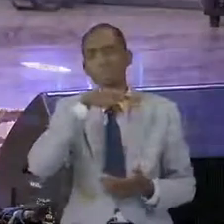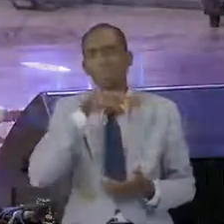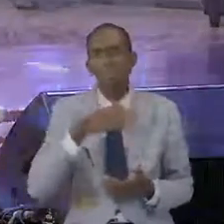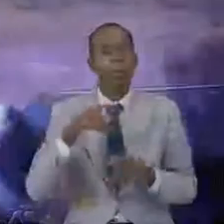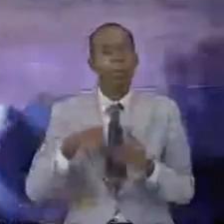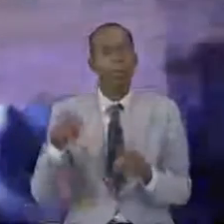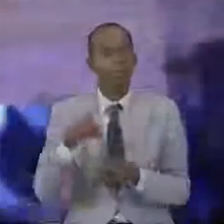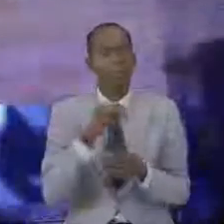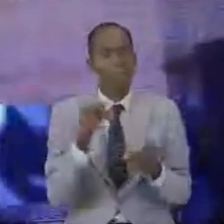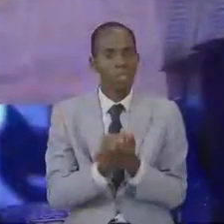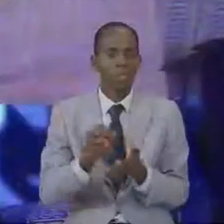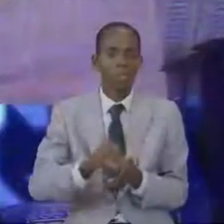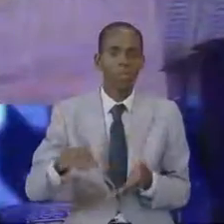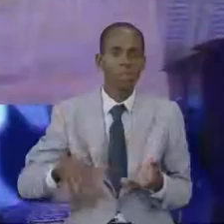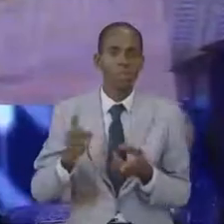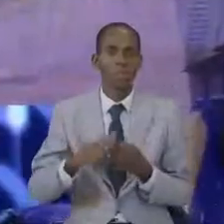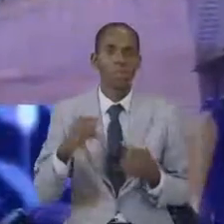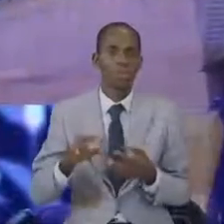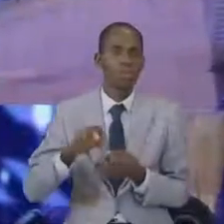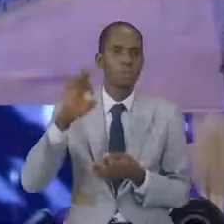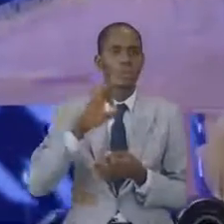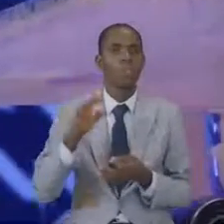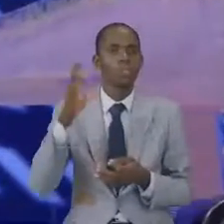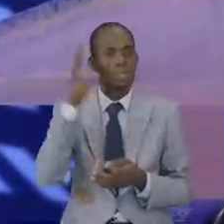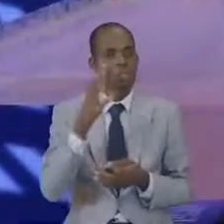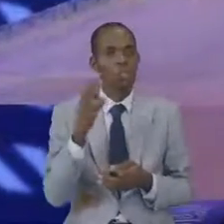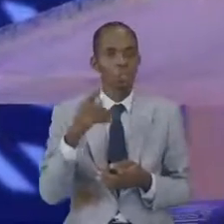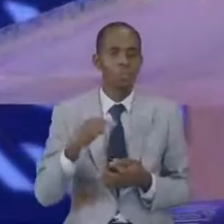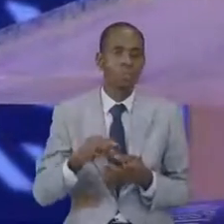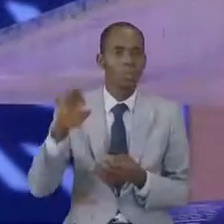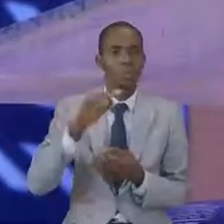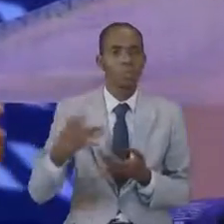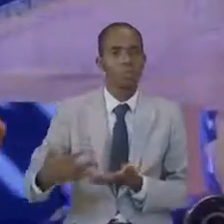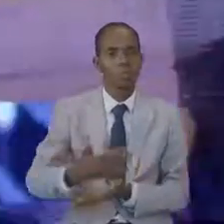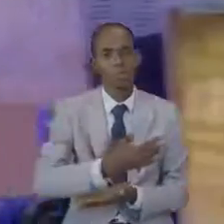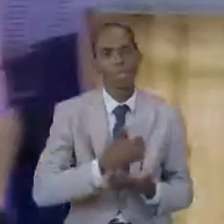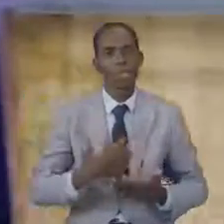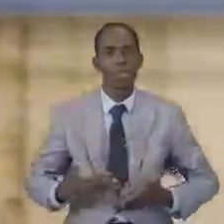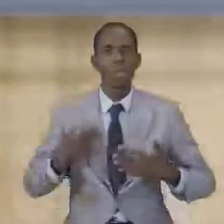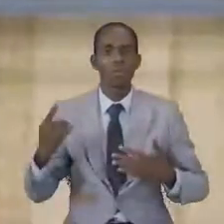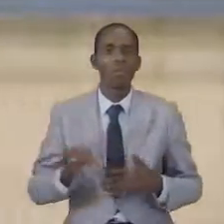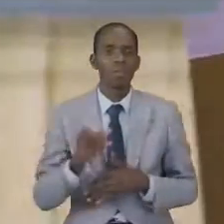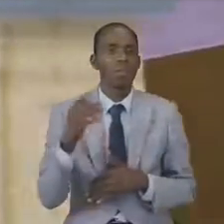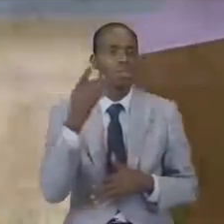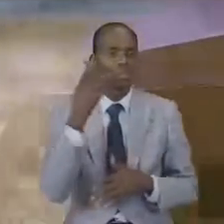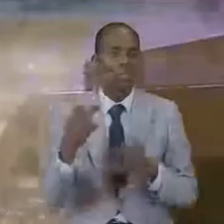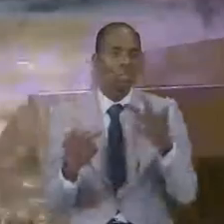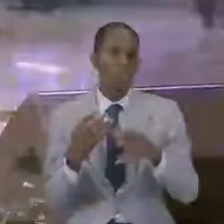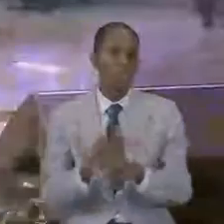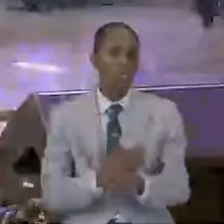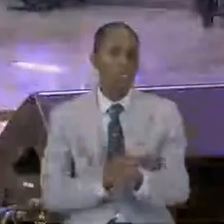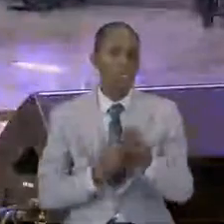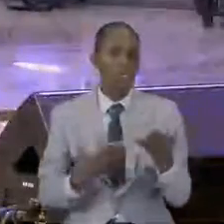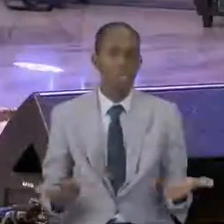moissonnera de l'esprit la vie et éternelle nous allons voir trois éléments ici premièrement nous voyons